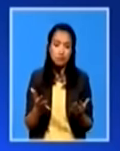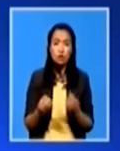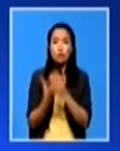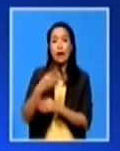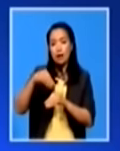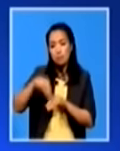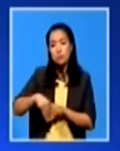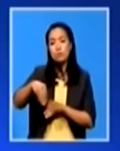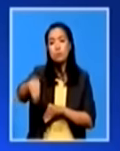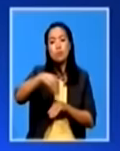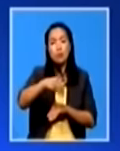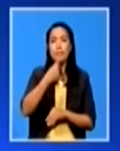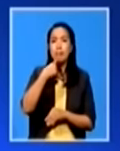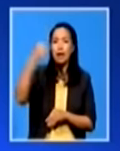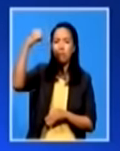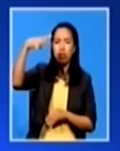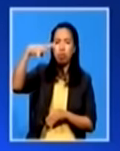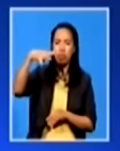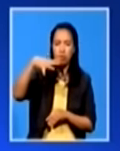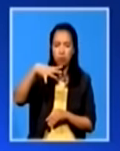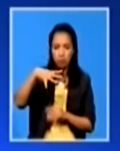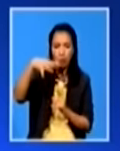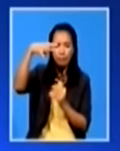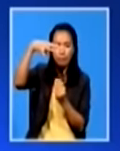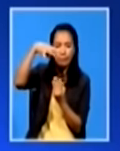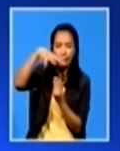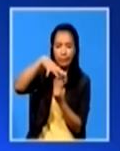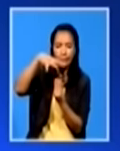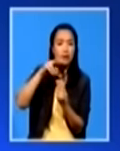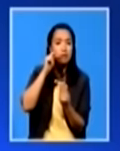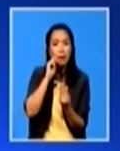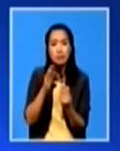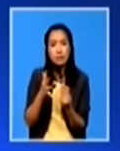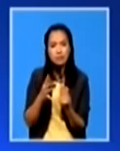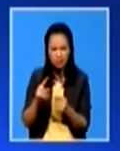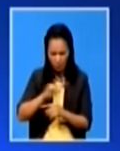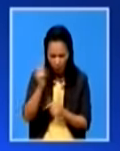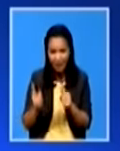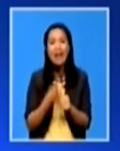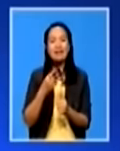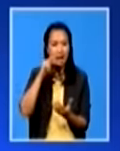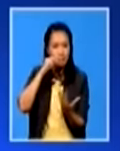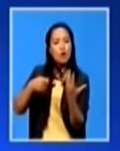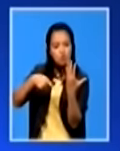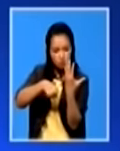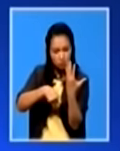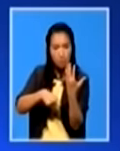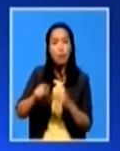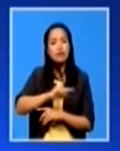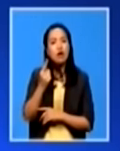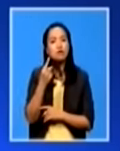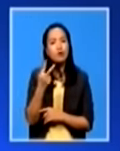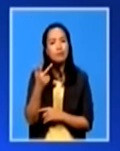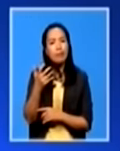ไม้ที่ไปปลูกก็อยู่กลางแดดต้นก็เล็กอยู่กลางแดดไม่มีน้ำต่อไปวันแรกมีคนลดพอวันที่สองที่สามไม่มีน้ำก็แห้งมันก็ต